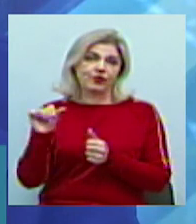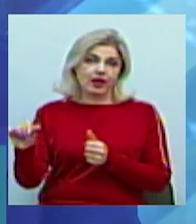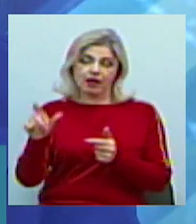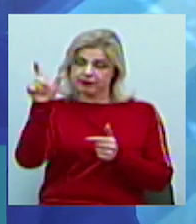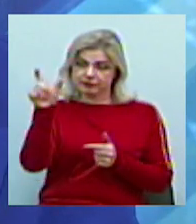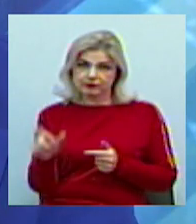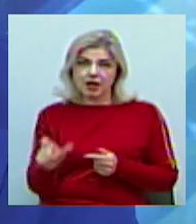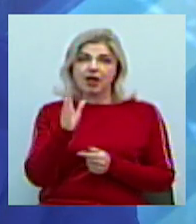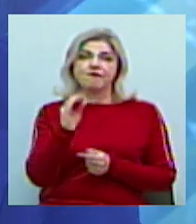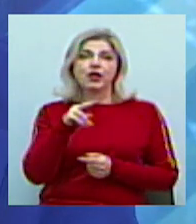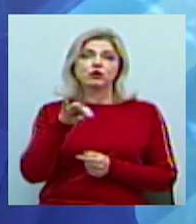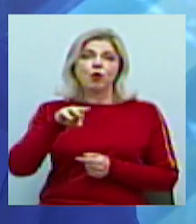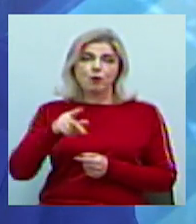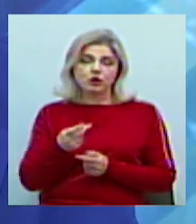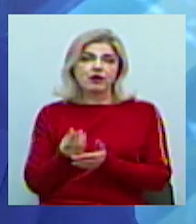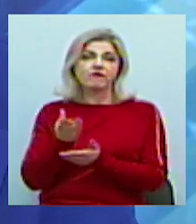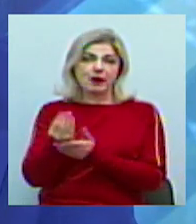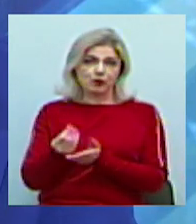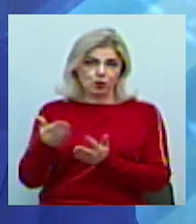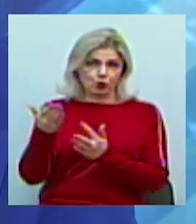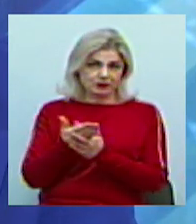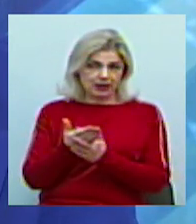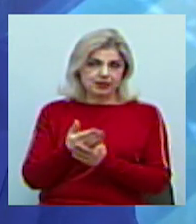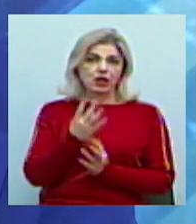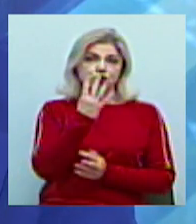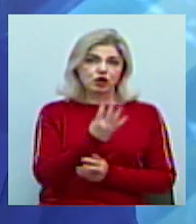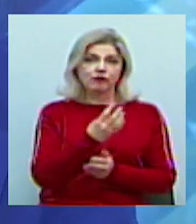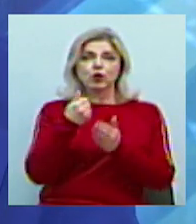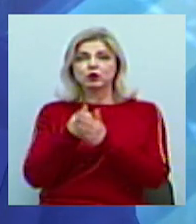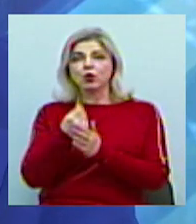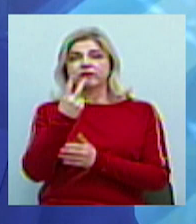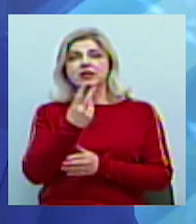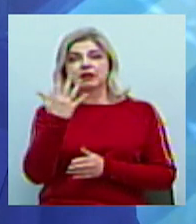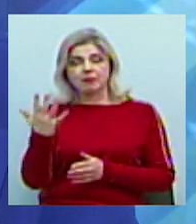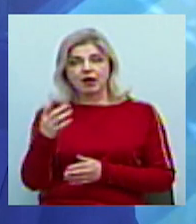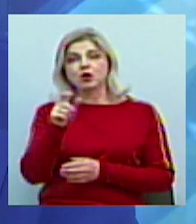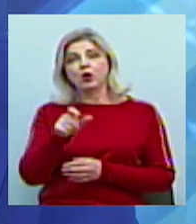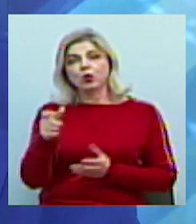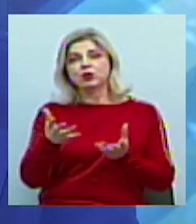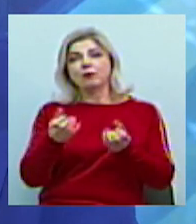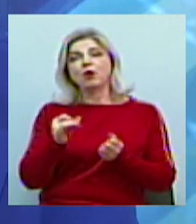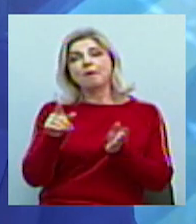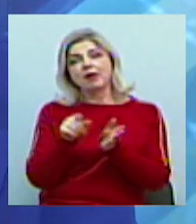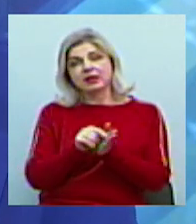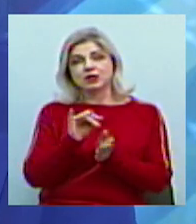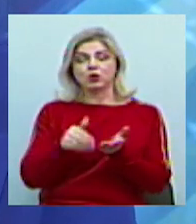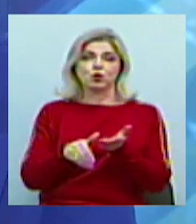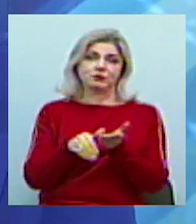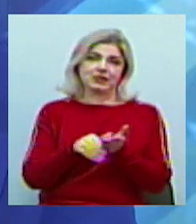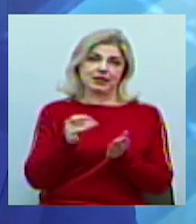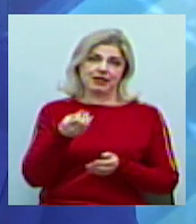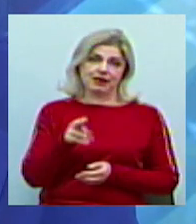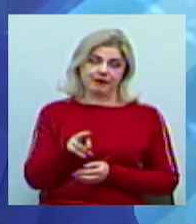відомістю здійснюватись виплата субсидій. Тобто з 4-го по 25-е ці отримувачі отримують і пенсію, і субсидію.